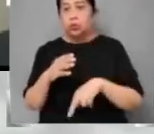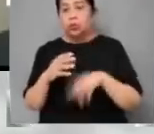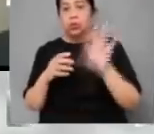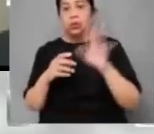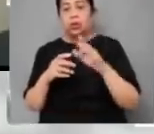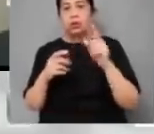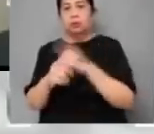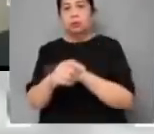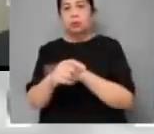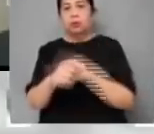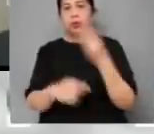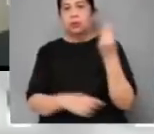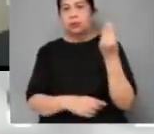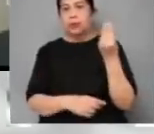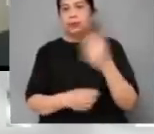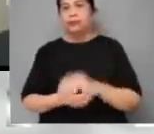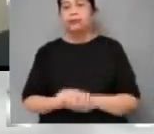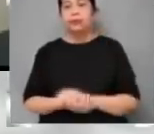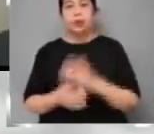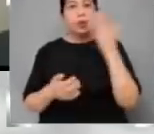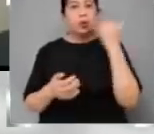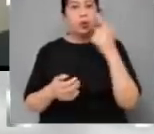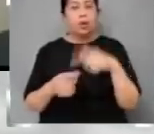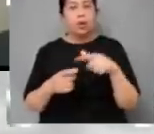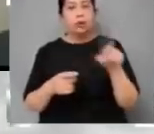sa lapi. Kapagat sobra-sobra ang perang